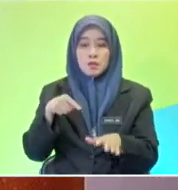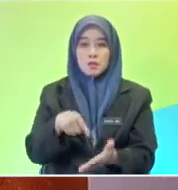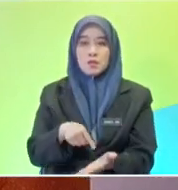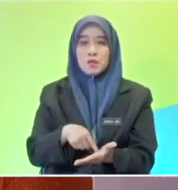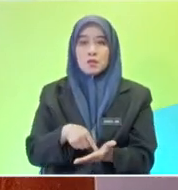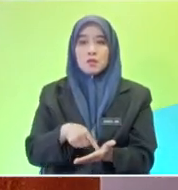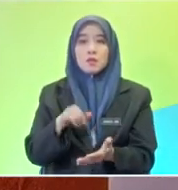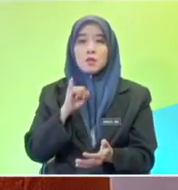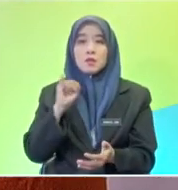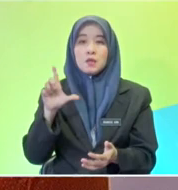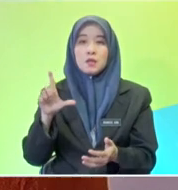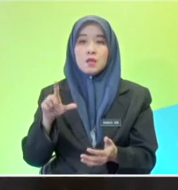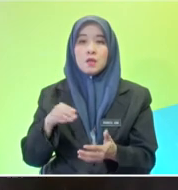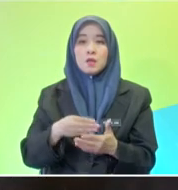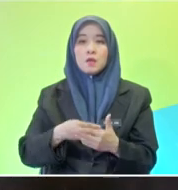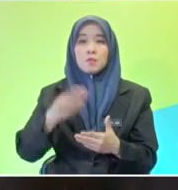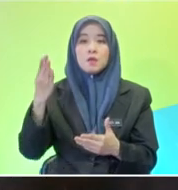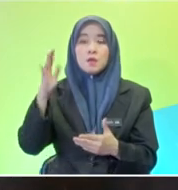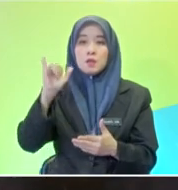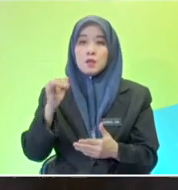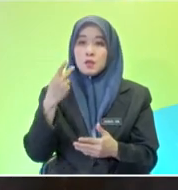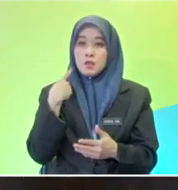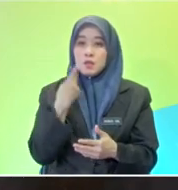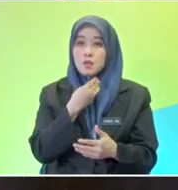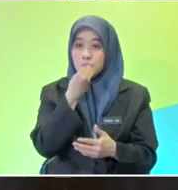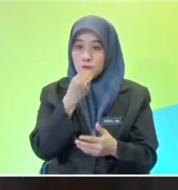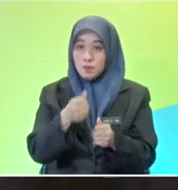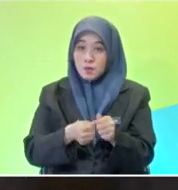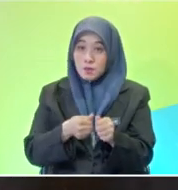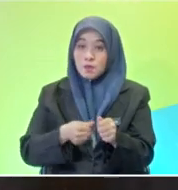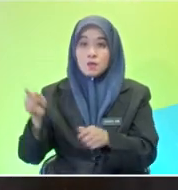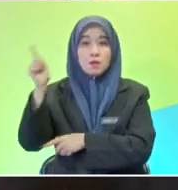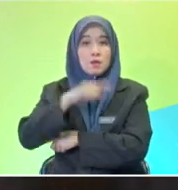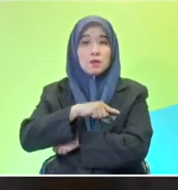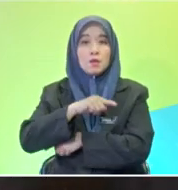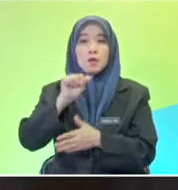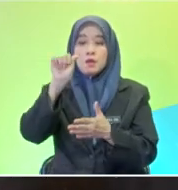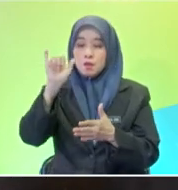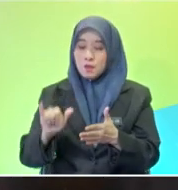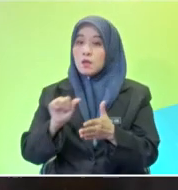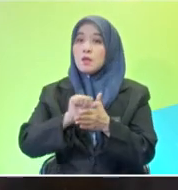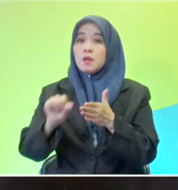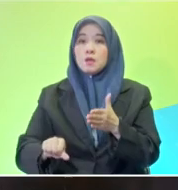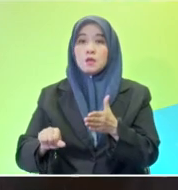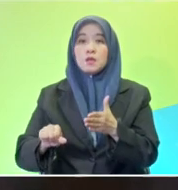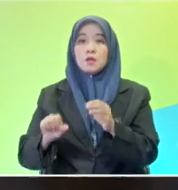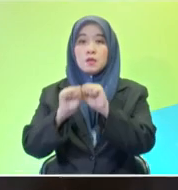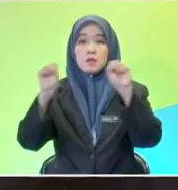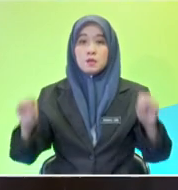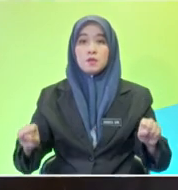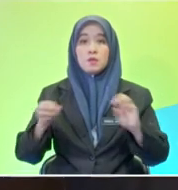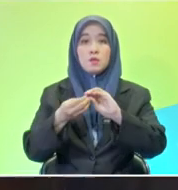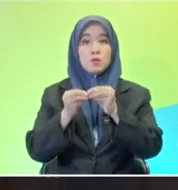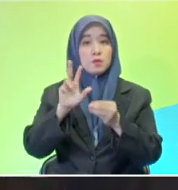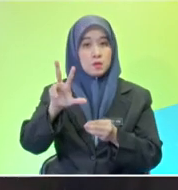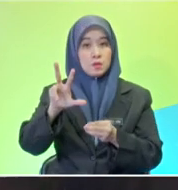Betul, cikgu. Okey, Fika setuju. Nak ke mana pula? Yang terakhir, cikgu. Jom kita ke stesen nombor 3. Ke pantai, jom. Pantai. Bukailah kita.